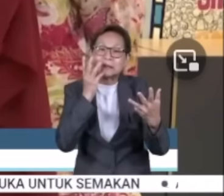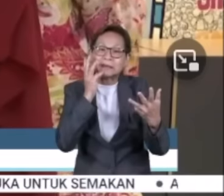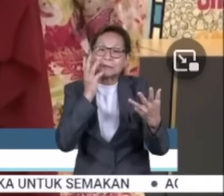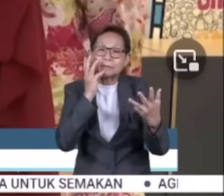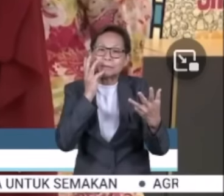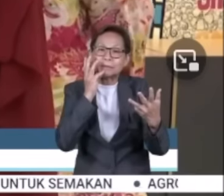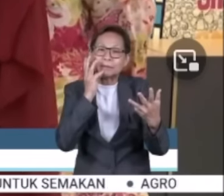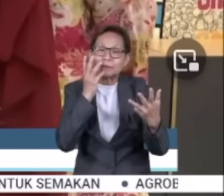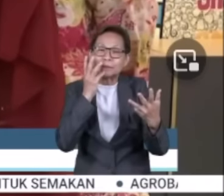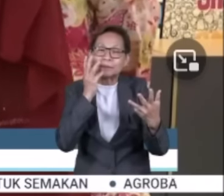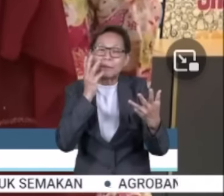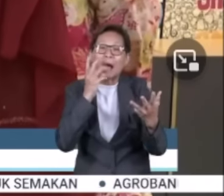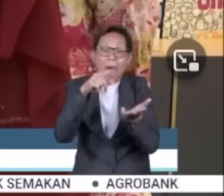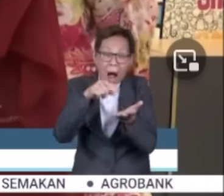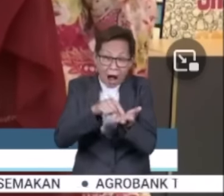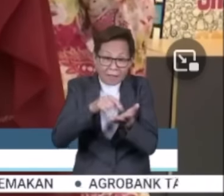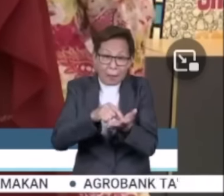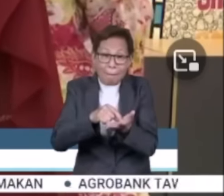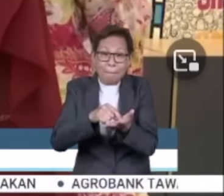Nasi ayam masak kicap,